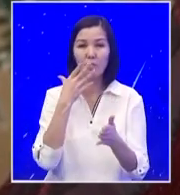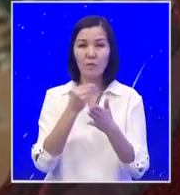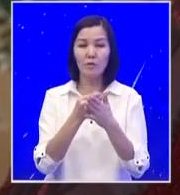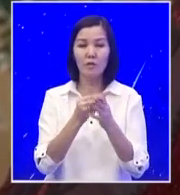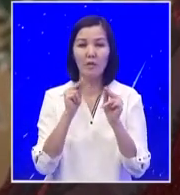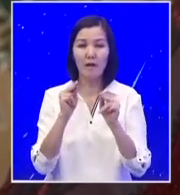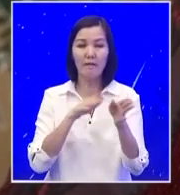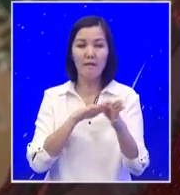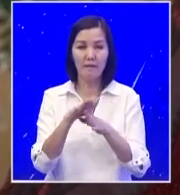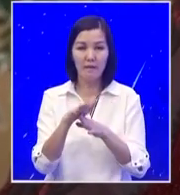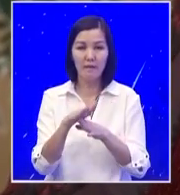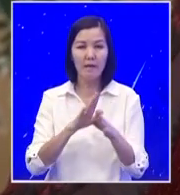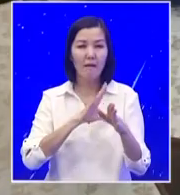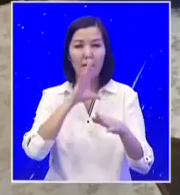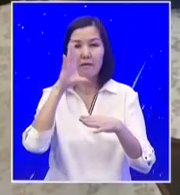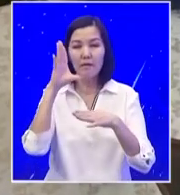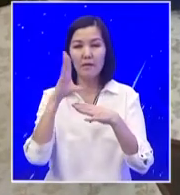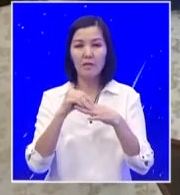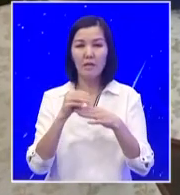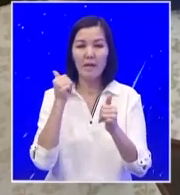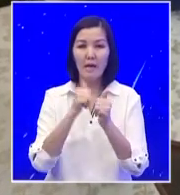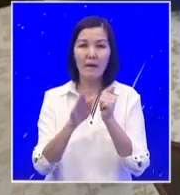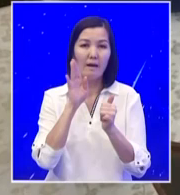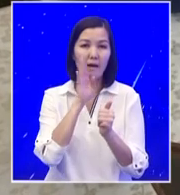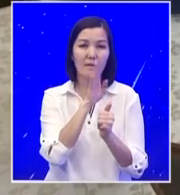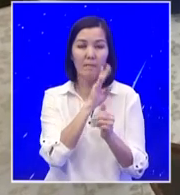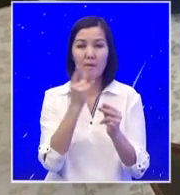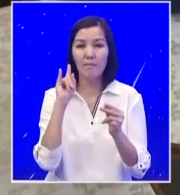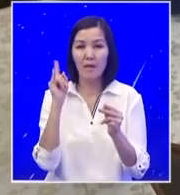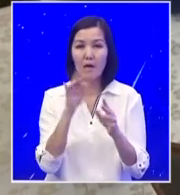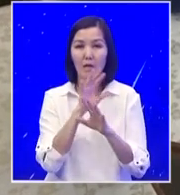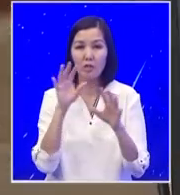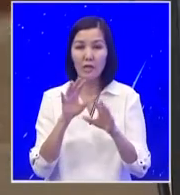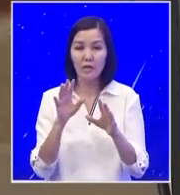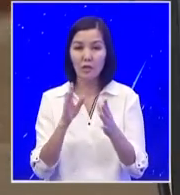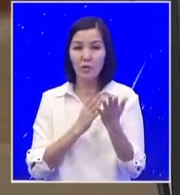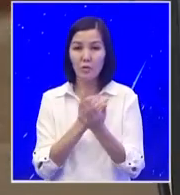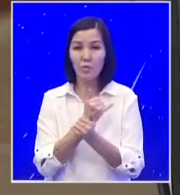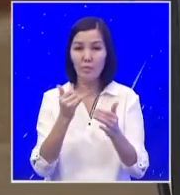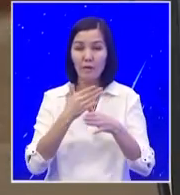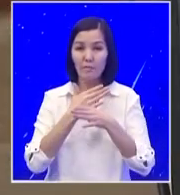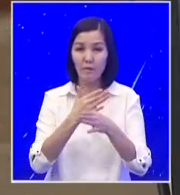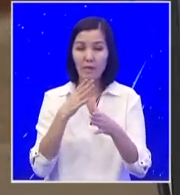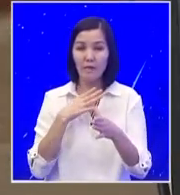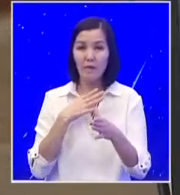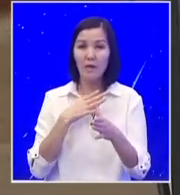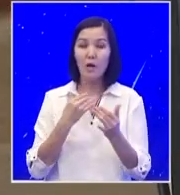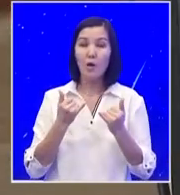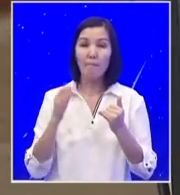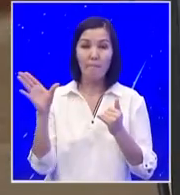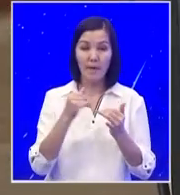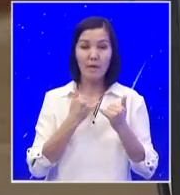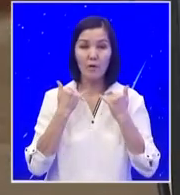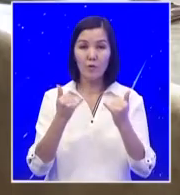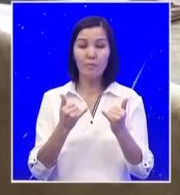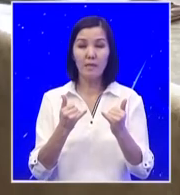адал атқарды. Күн-түн демей аймақтағы әр ана мен балаға шын жанашыр бола білді. Осы қасиетімен құрметке бөленді.